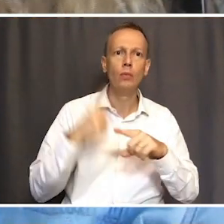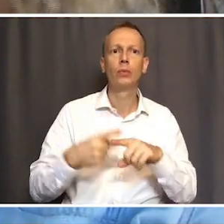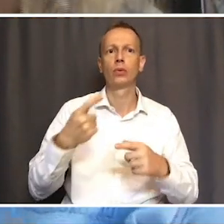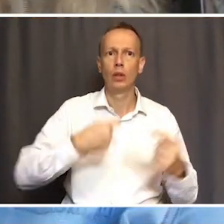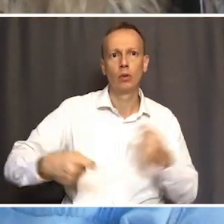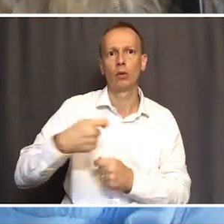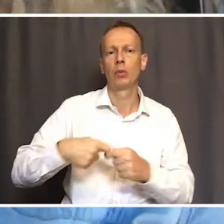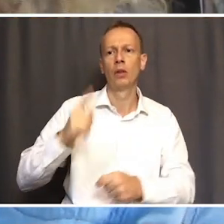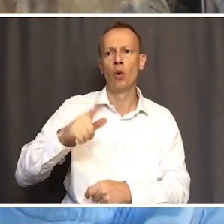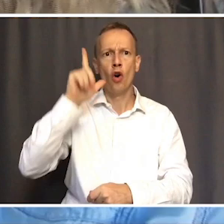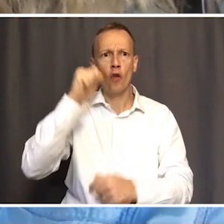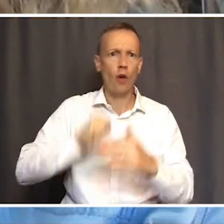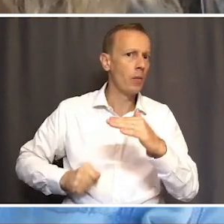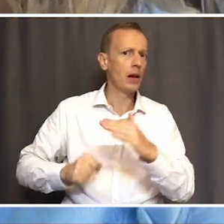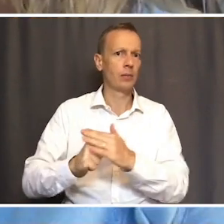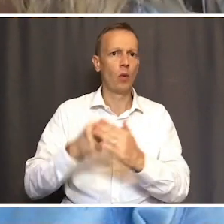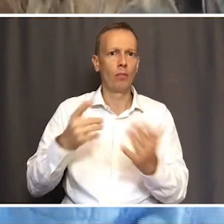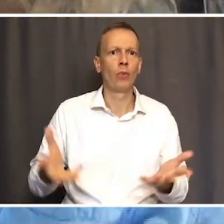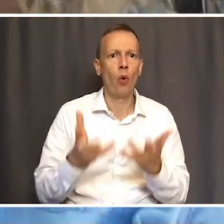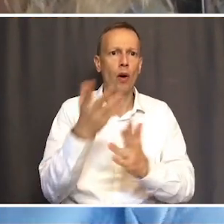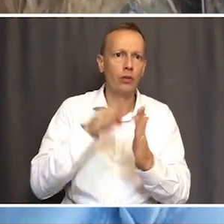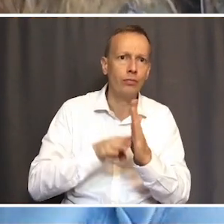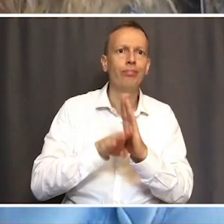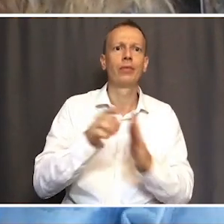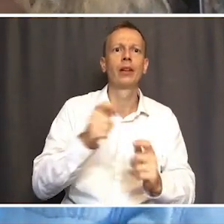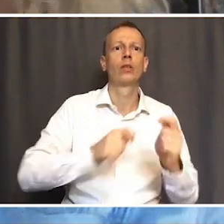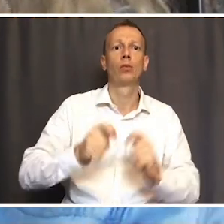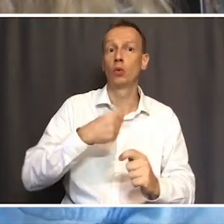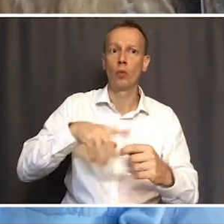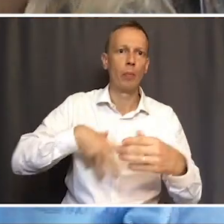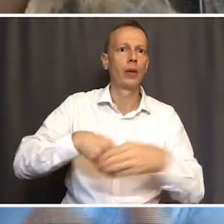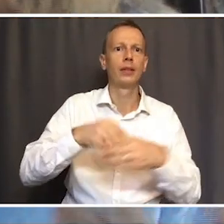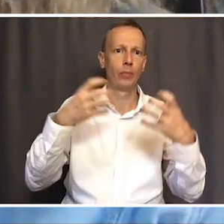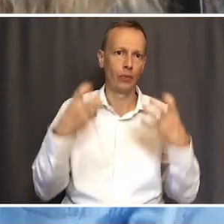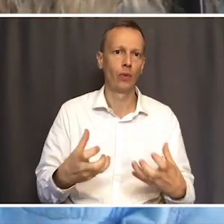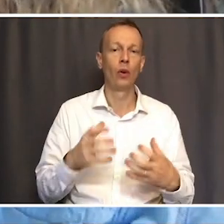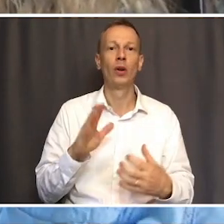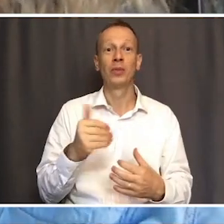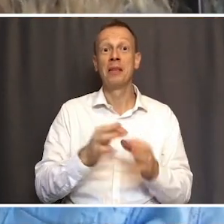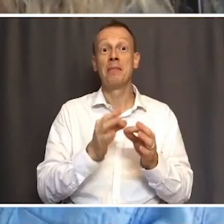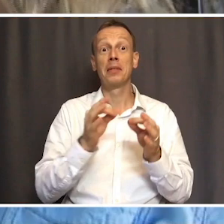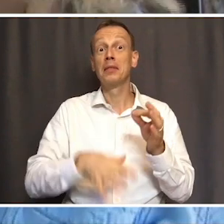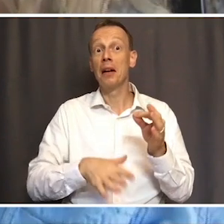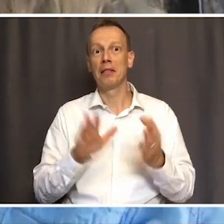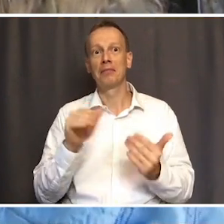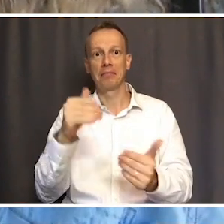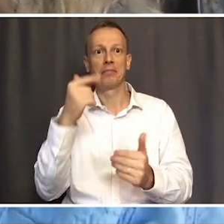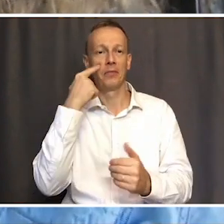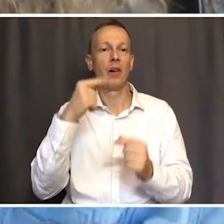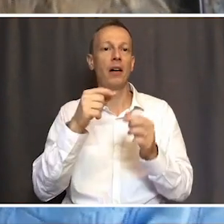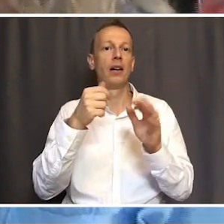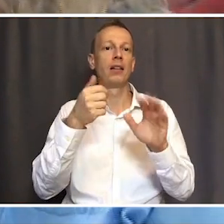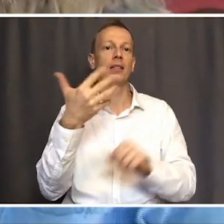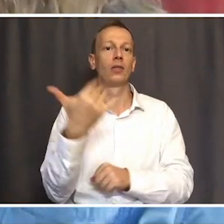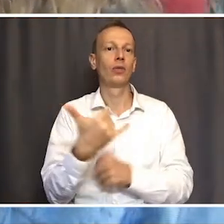Fénois. Maintenant je pense que voilà, il faut faire tout ce qu'il faut pour mettre en place cette relance. On veut être un acteur de cette relance et j'espère que ça